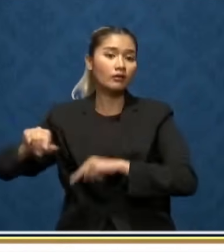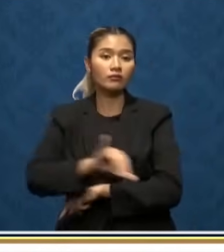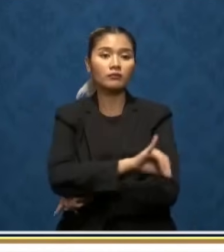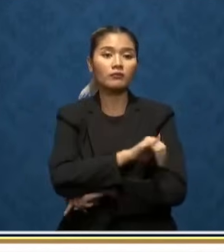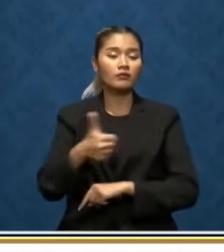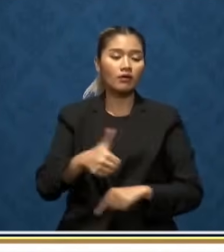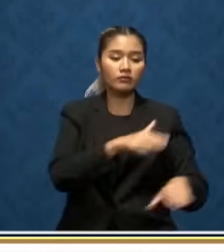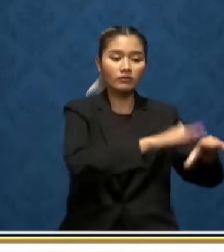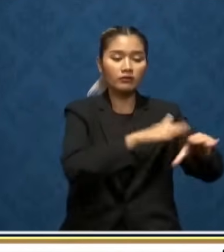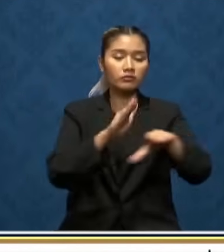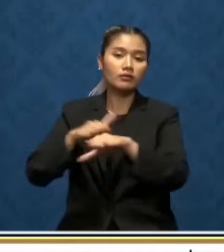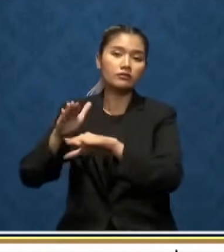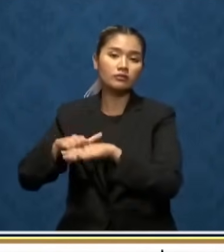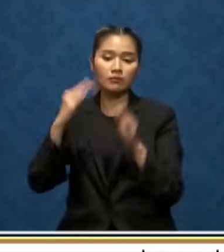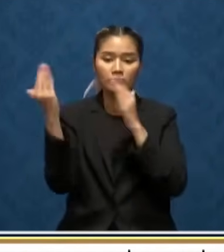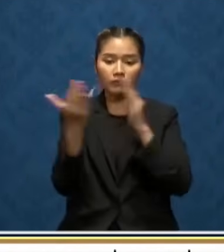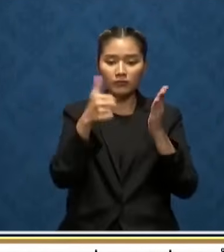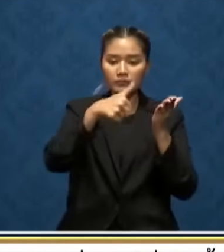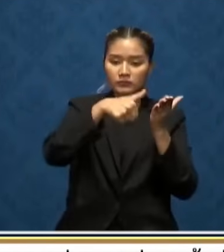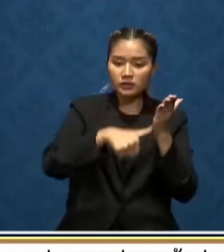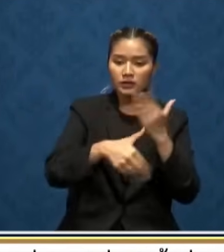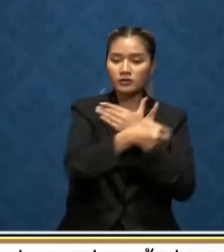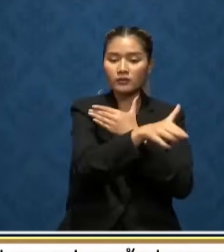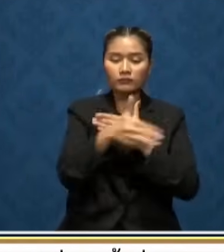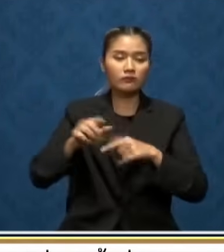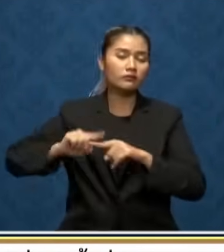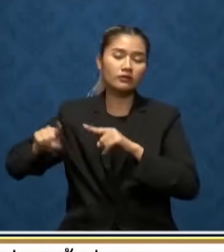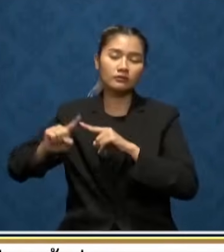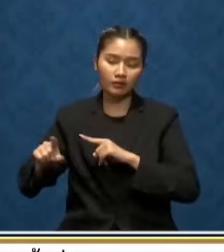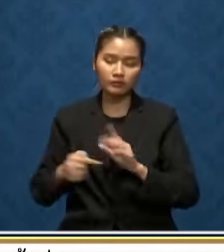เตือนภัยพิบัติหนี้นอกระบบอย่างนี้เป็นต้น